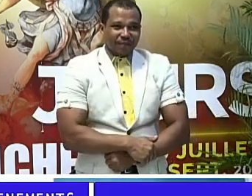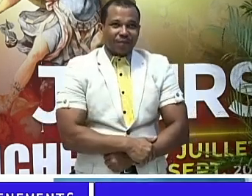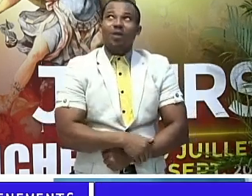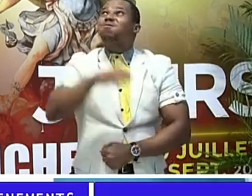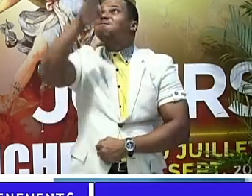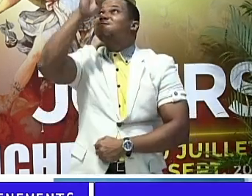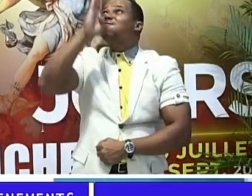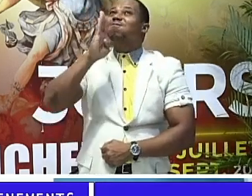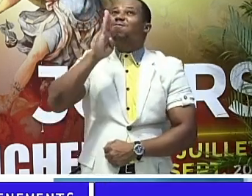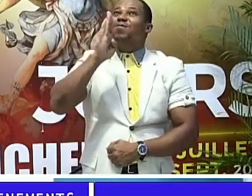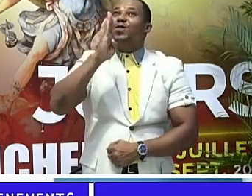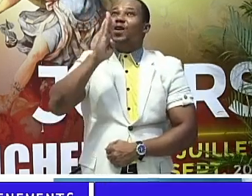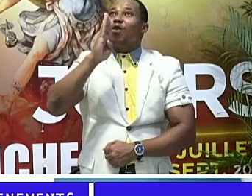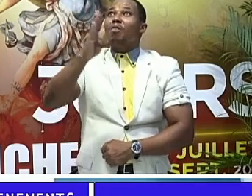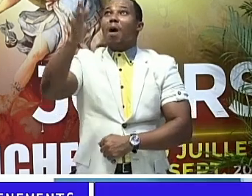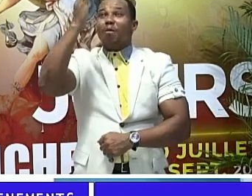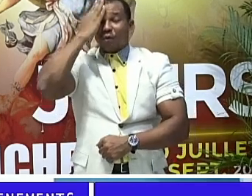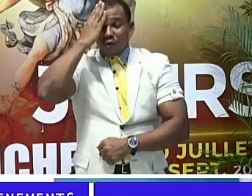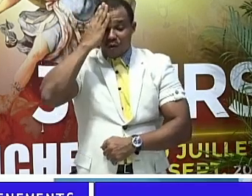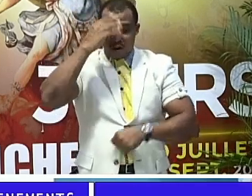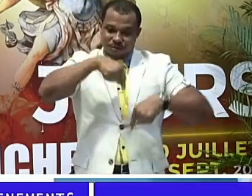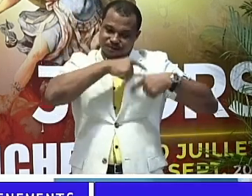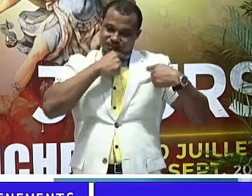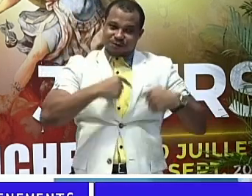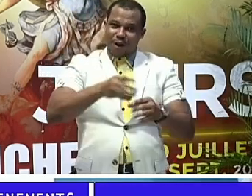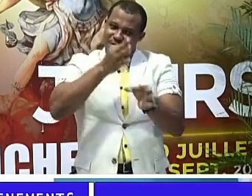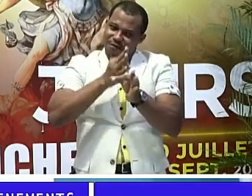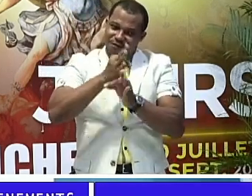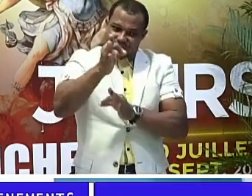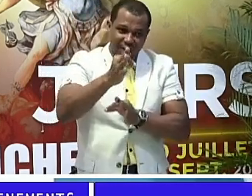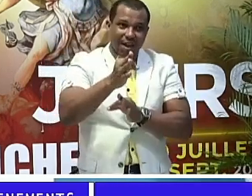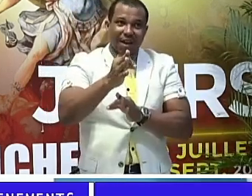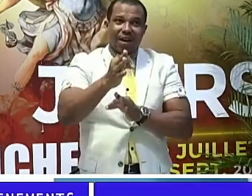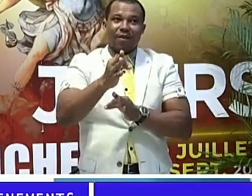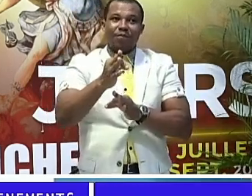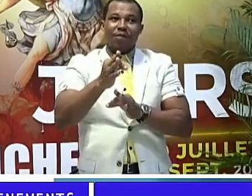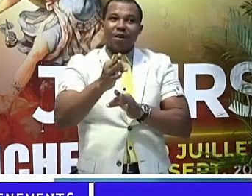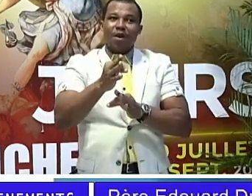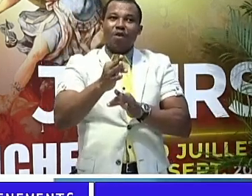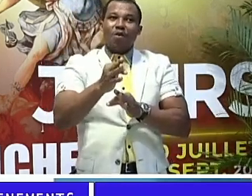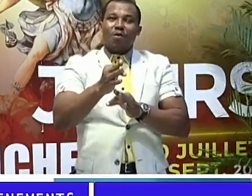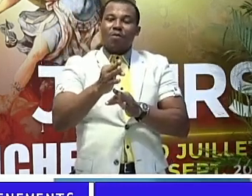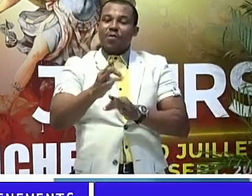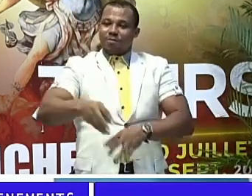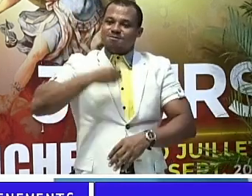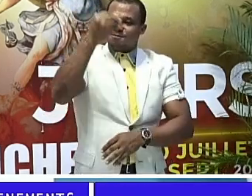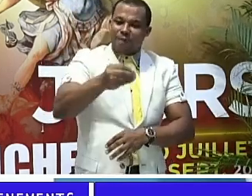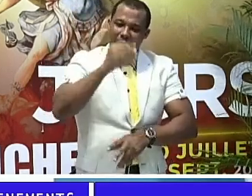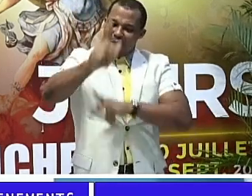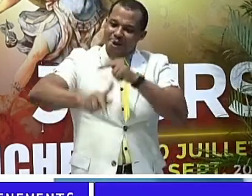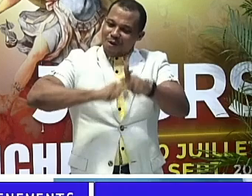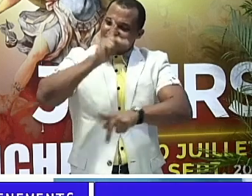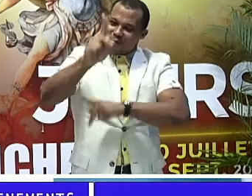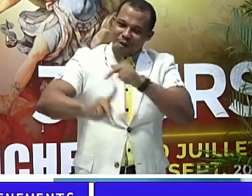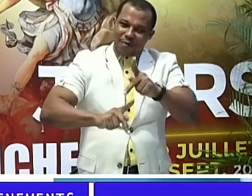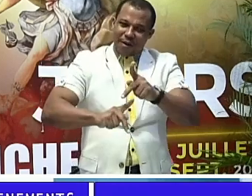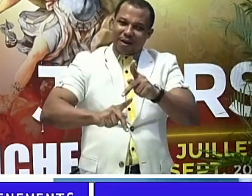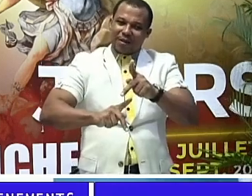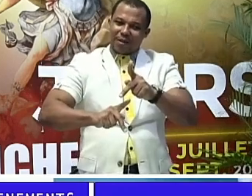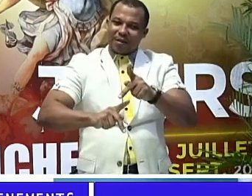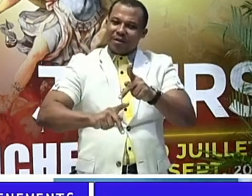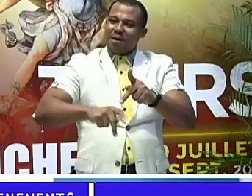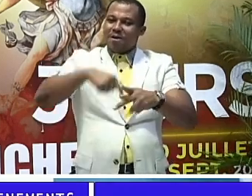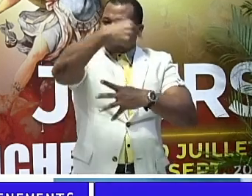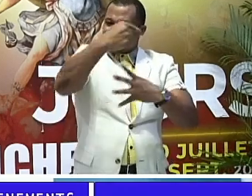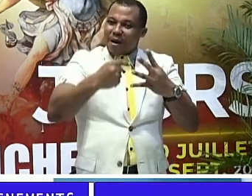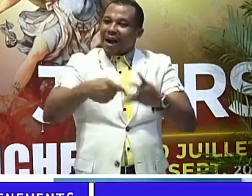Dieu qui peut mettre au cœur de tes fidèles un unique désir, donne à ton peuple d'aimer ce que tu commandes